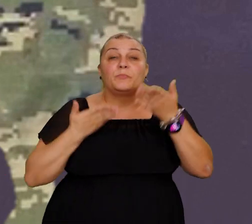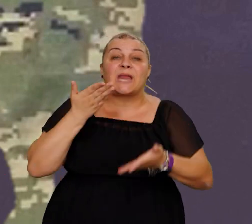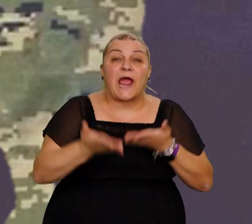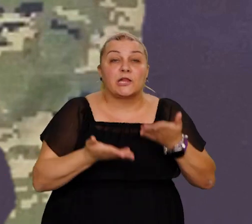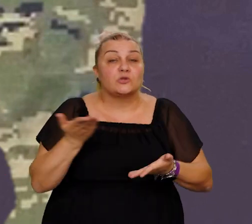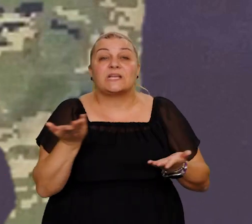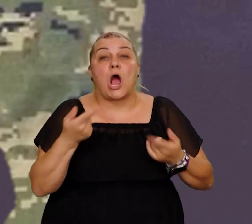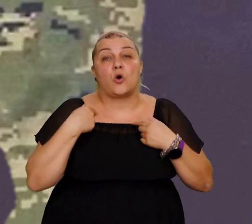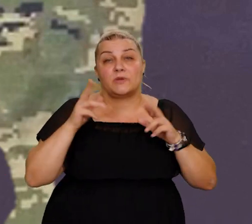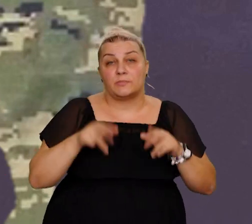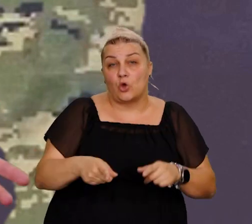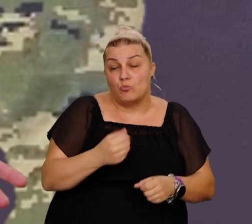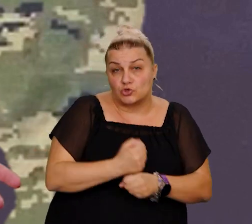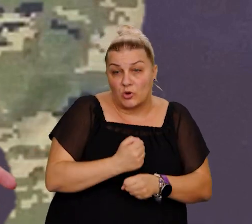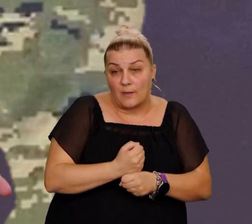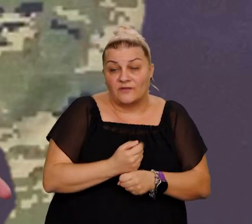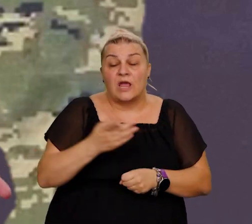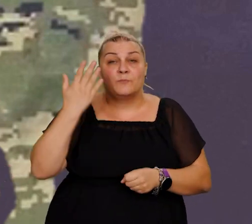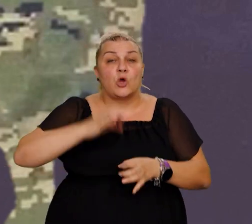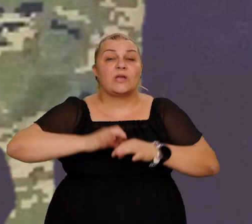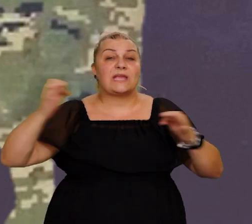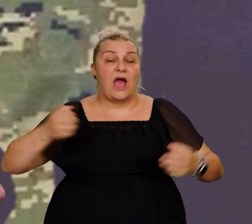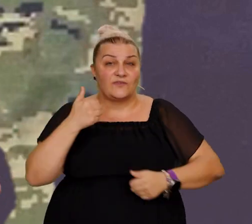izgledalo, angažirali smo par arhitekata, bio je javni